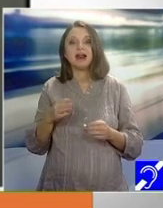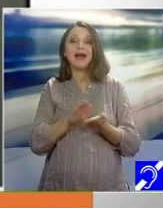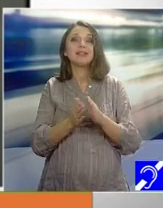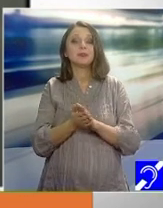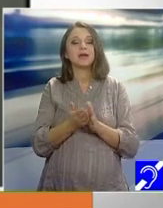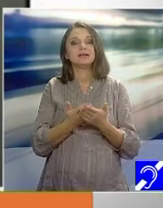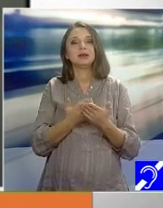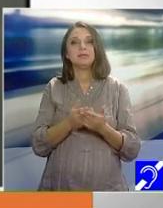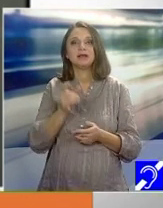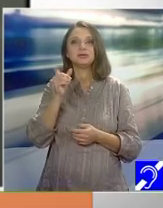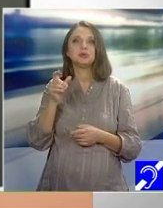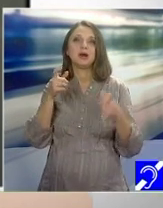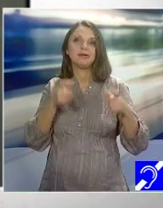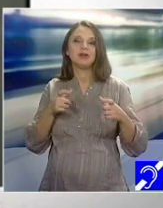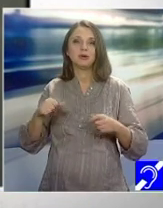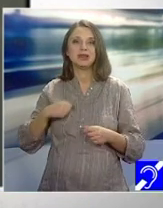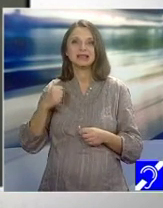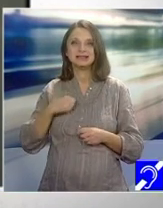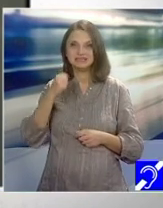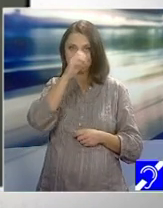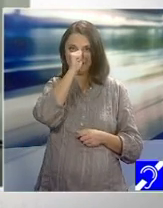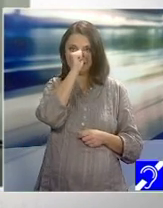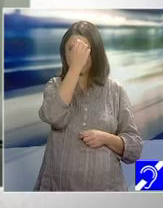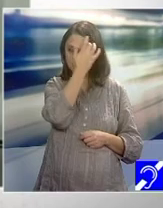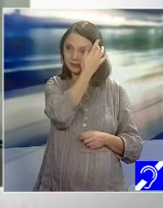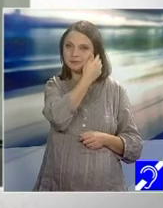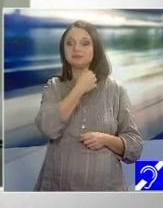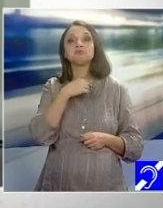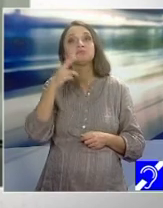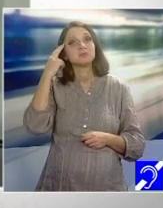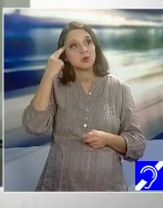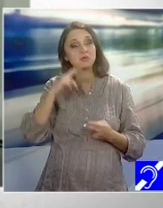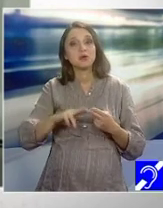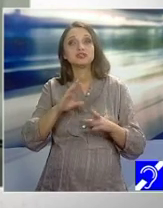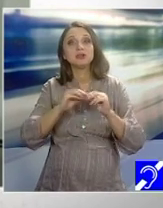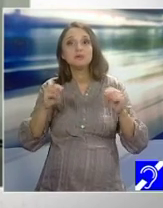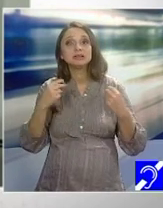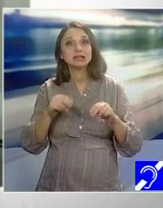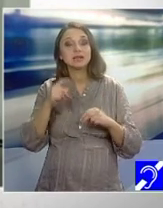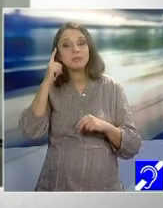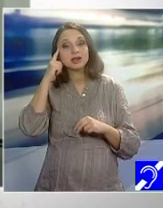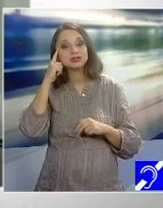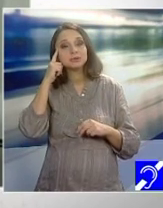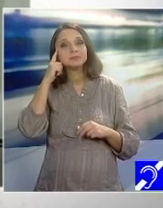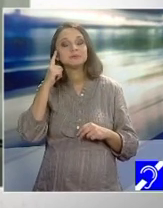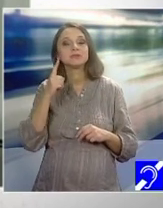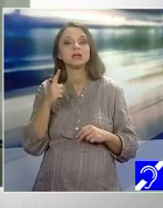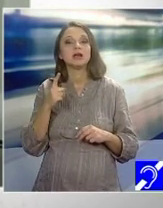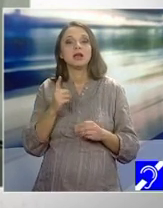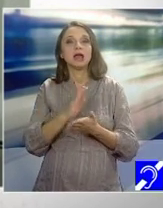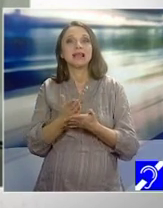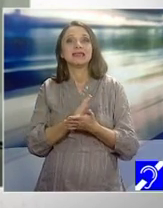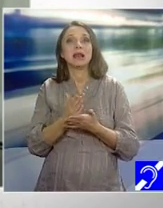acestei categorii de tineri. Și cunoaștem foarte multe exemple în acest sens. Spre exemplu, chiar acum